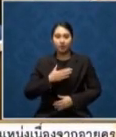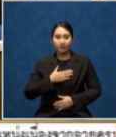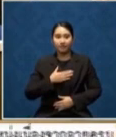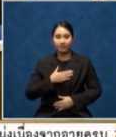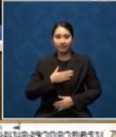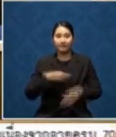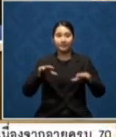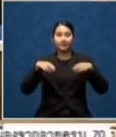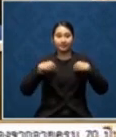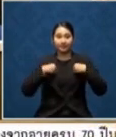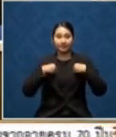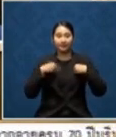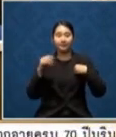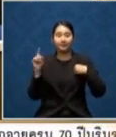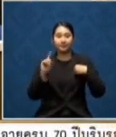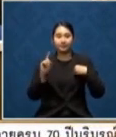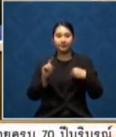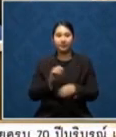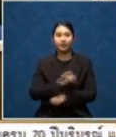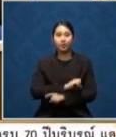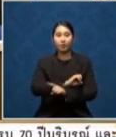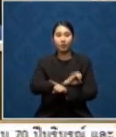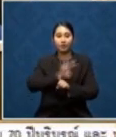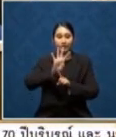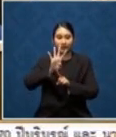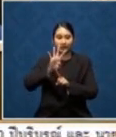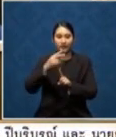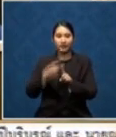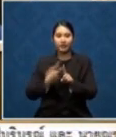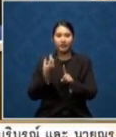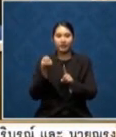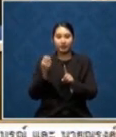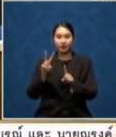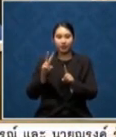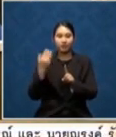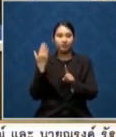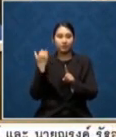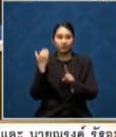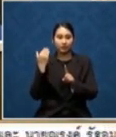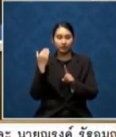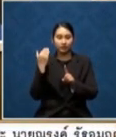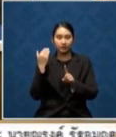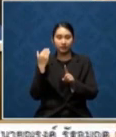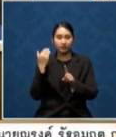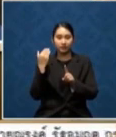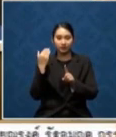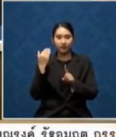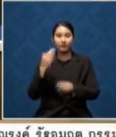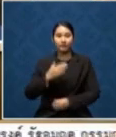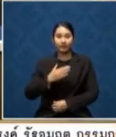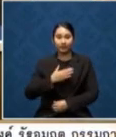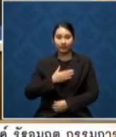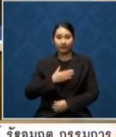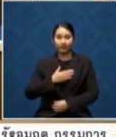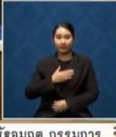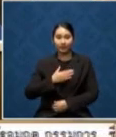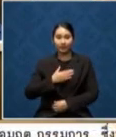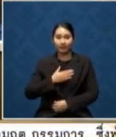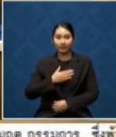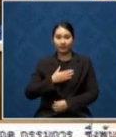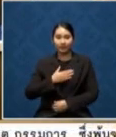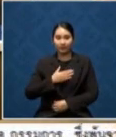ในวันที่4ธันวาคมที่ผ่านมาผมได้มีโอกาสเปิดเวทีปราศัยหา